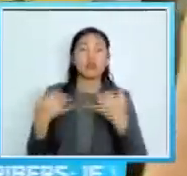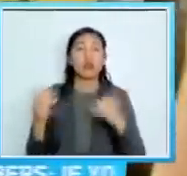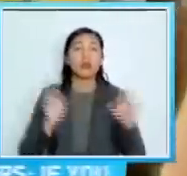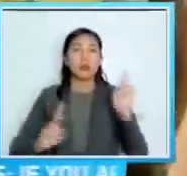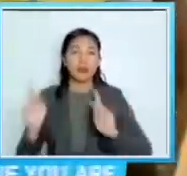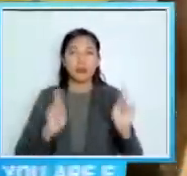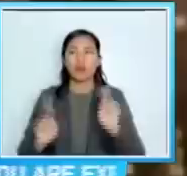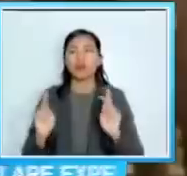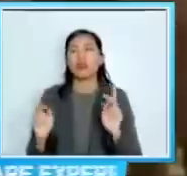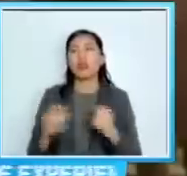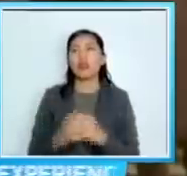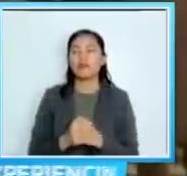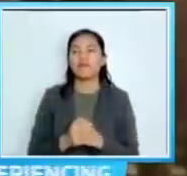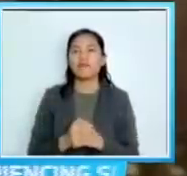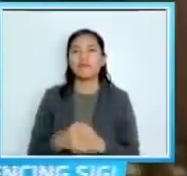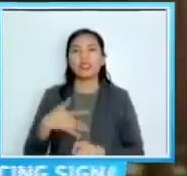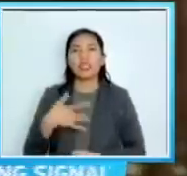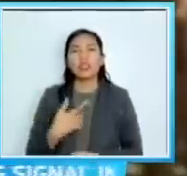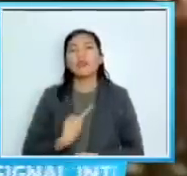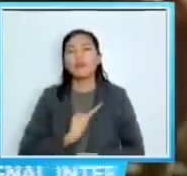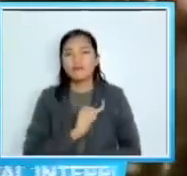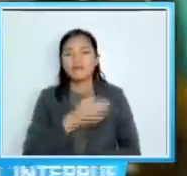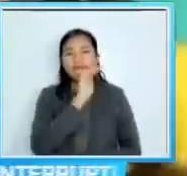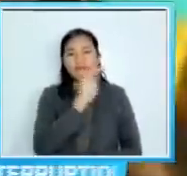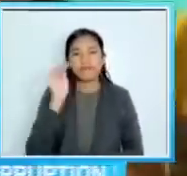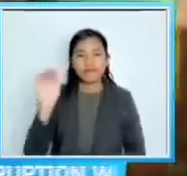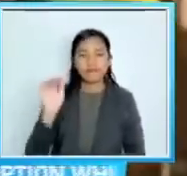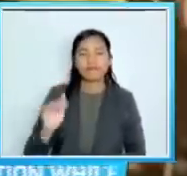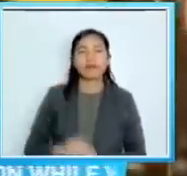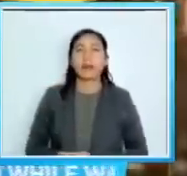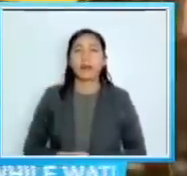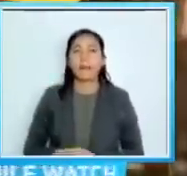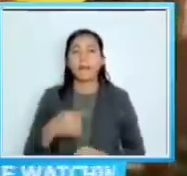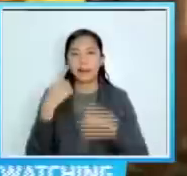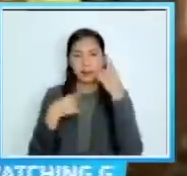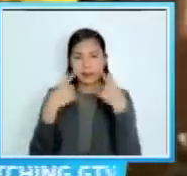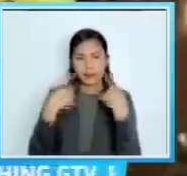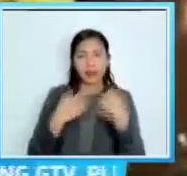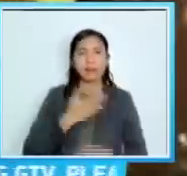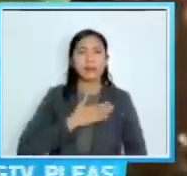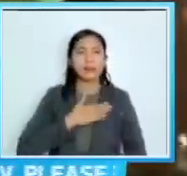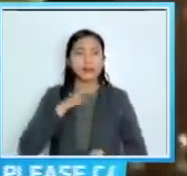manawagan. Nanawagan po ako sa mga kapatid ko sa Laguna,